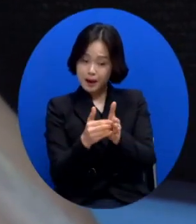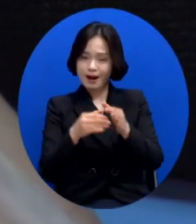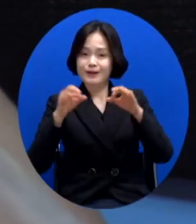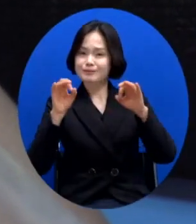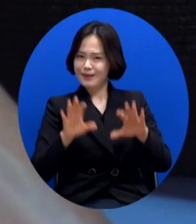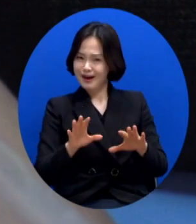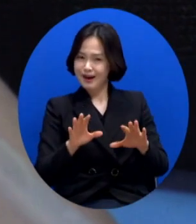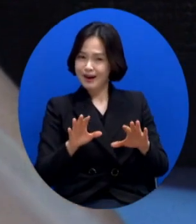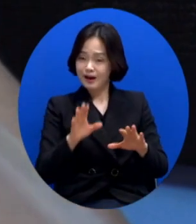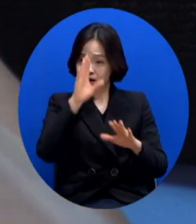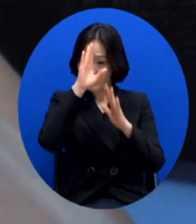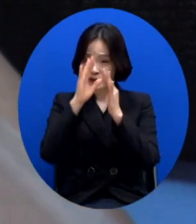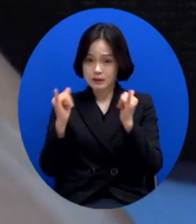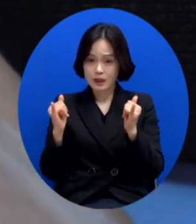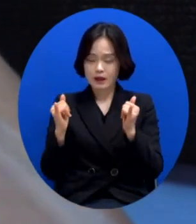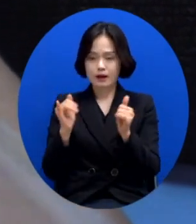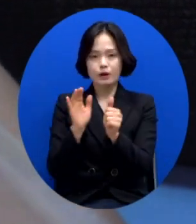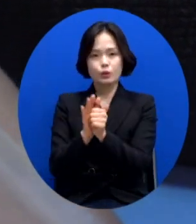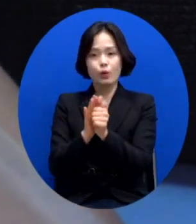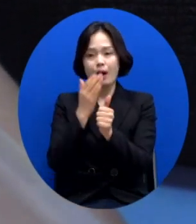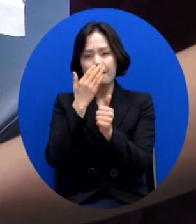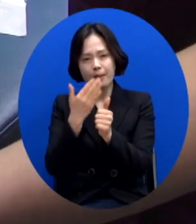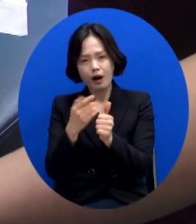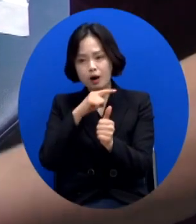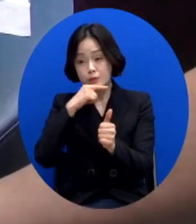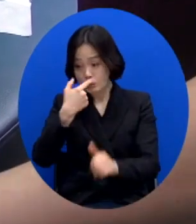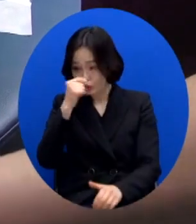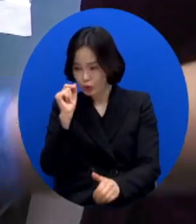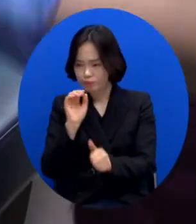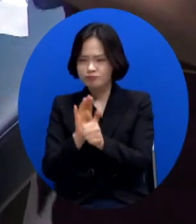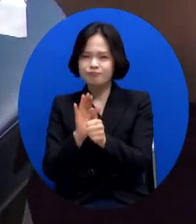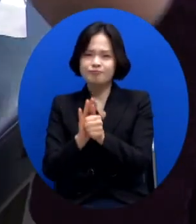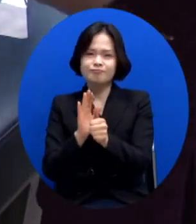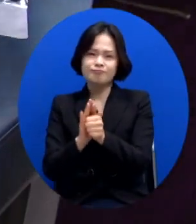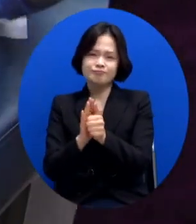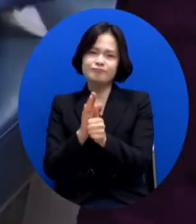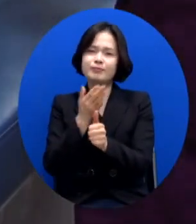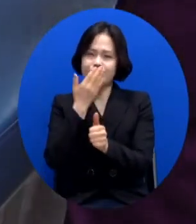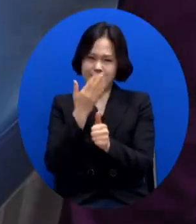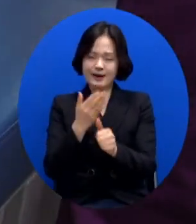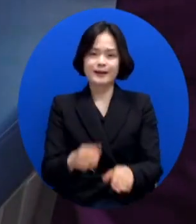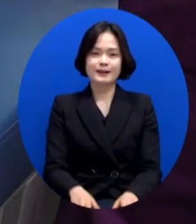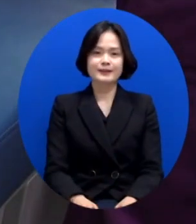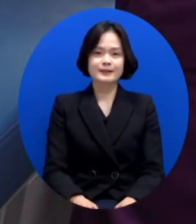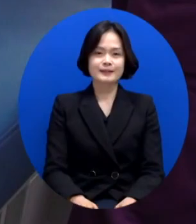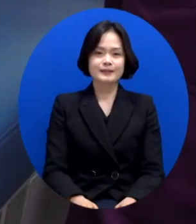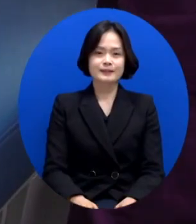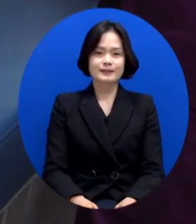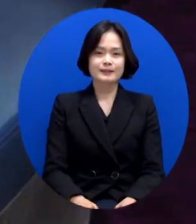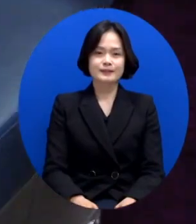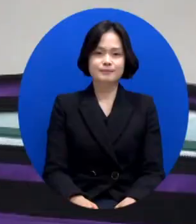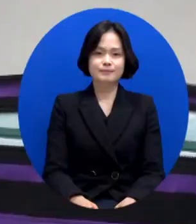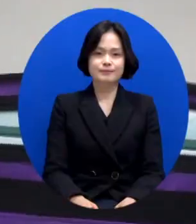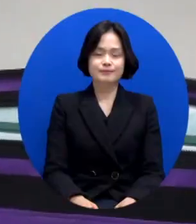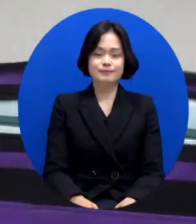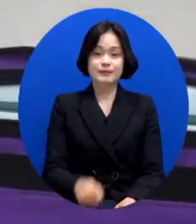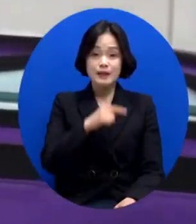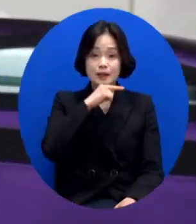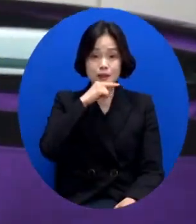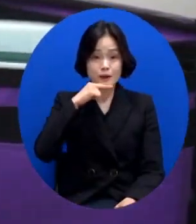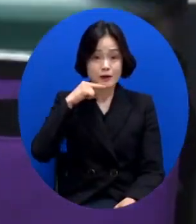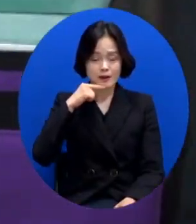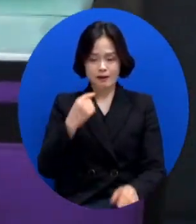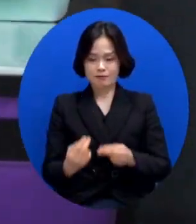필요한 사람에게는 생명까지 나눌 수 있는 고귀한 이웃사람 입니다 덕분에 소중하게 이스의 혈액은